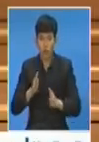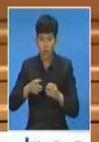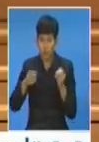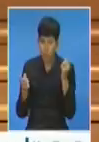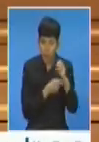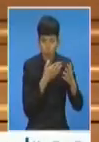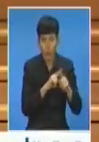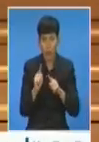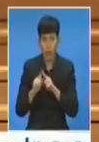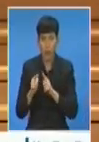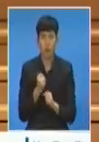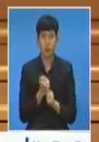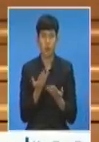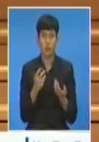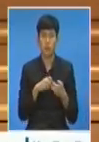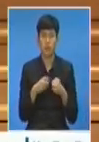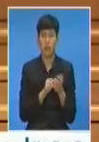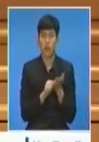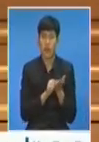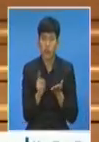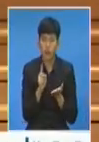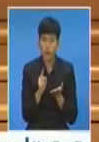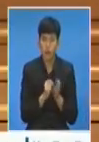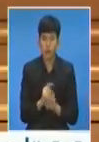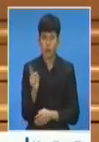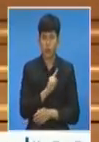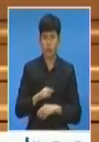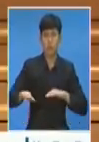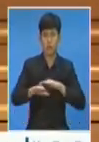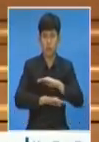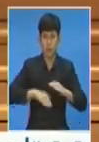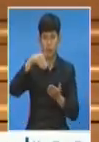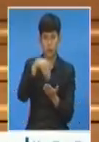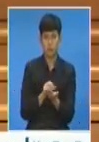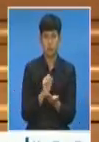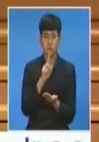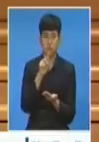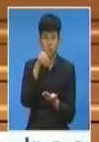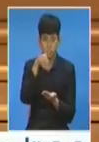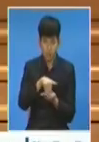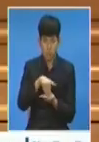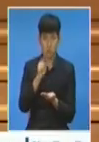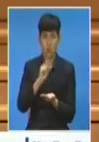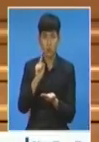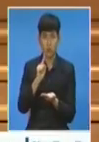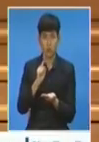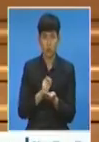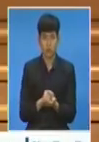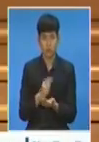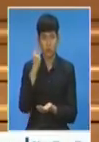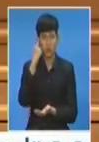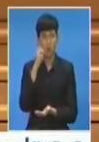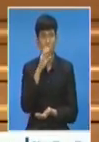ำไมท่านจะเอาที่ไหนเป็นเบสท่านจะเอาที่ไหนเป็นศูนย์กลางขออนุญาตอาจจะเป็นความลับนิดนึงนะ